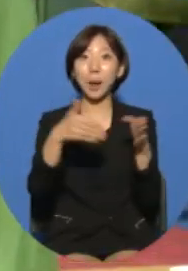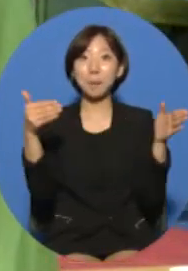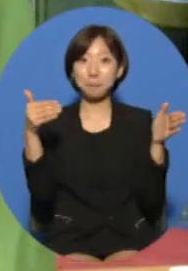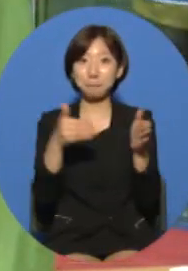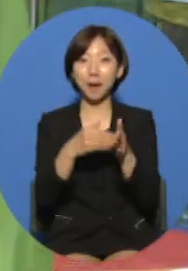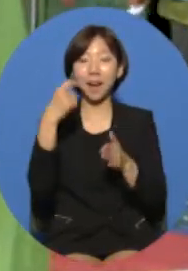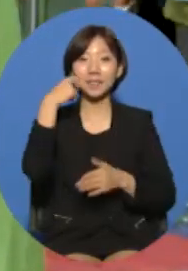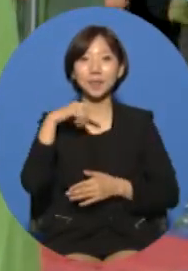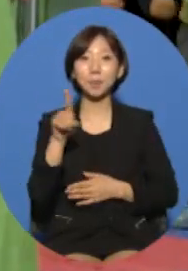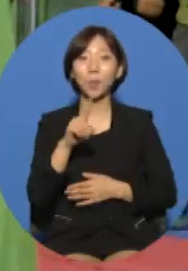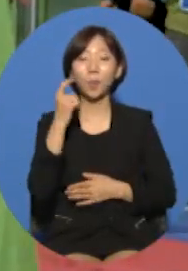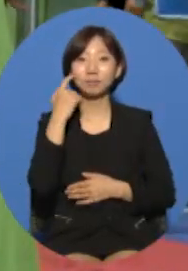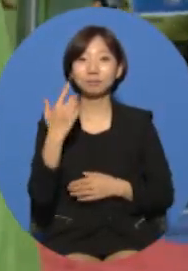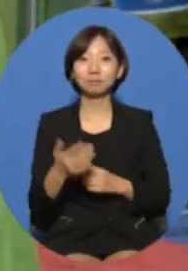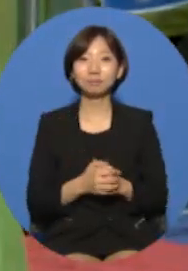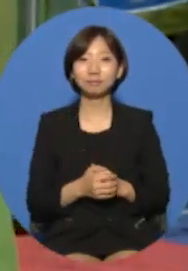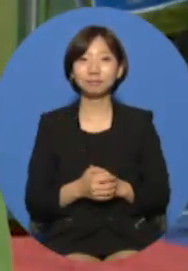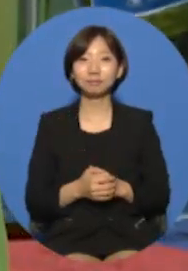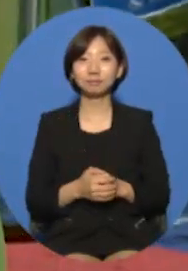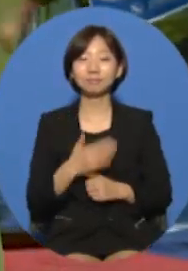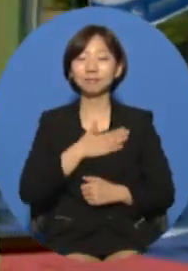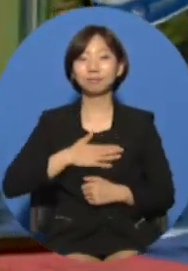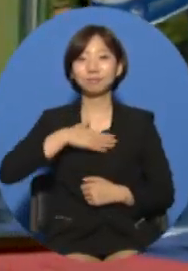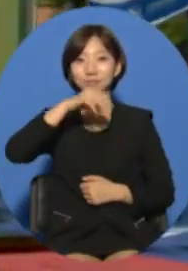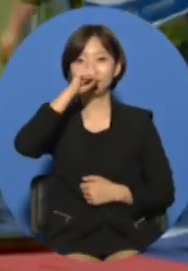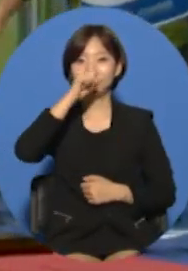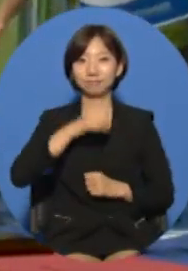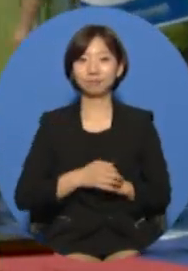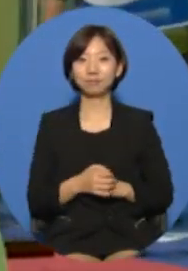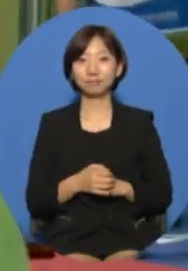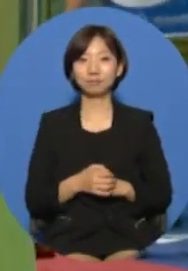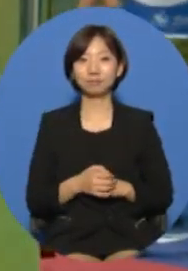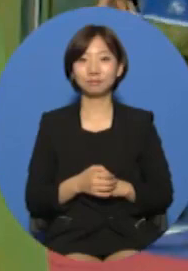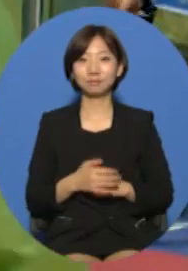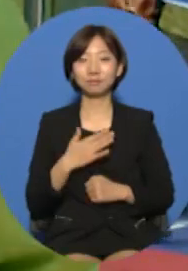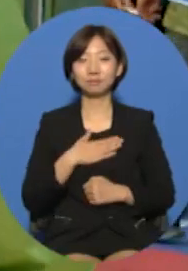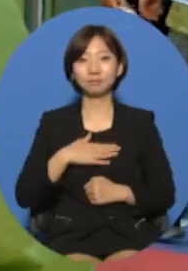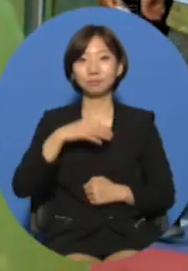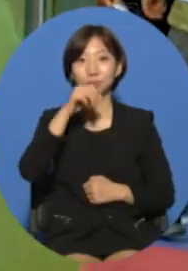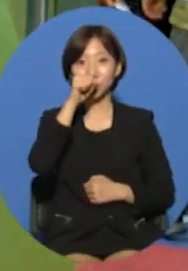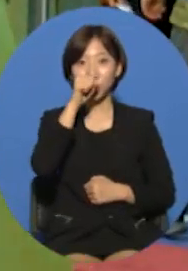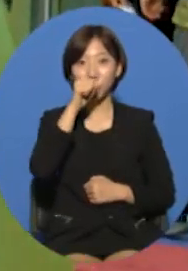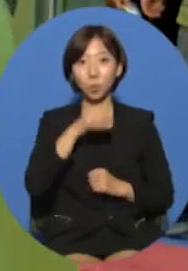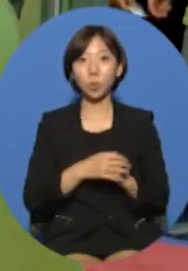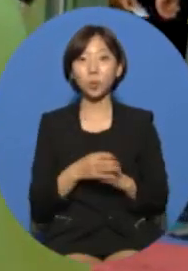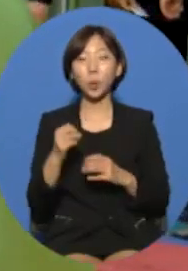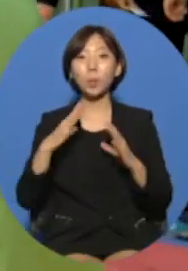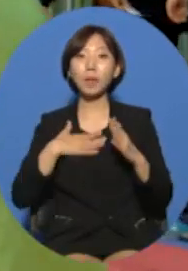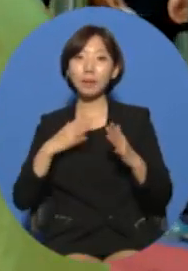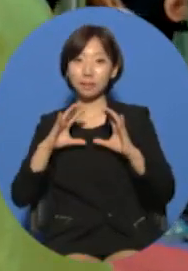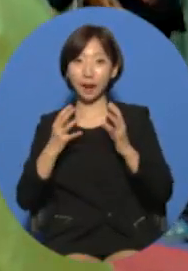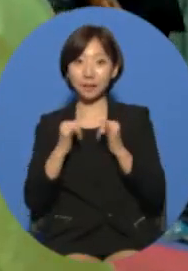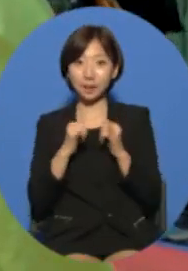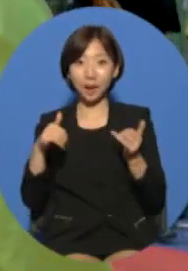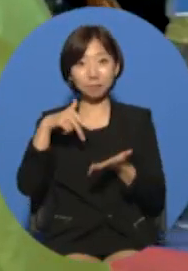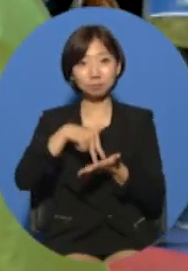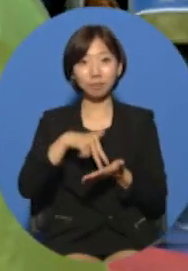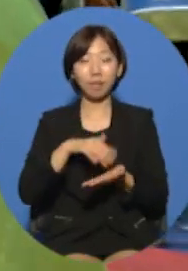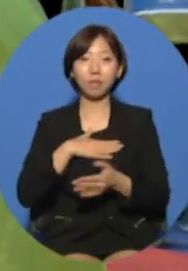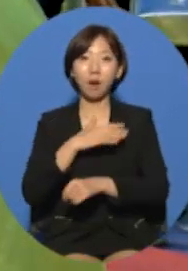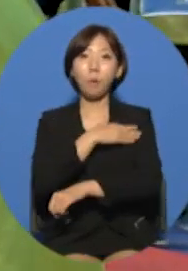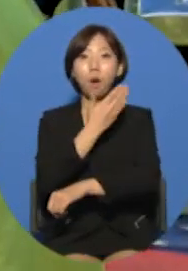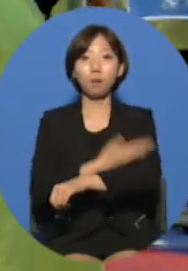지금 소감이 어떠세요? 기분이 좋죠. 기분이 좋고 국민이라는 사람으로서 내가